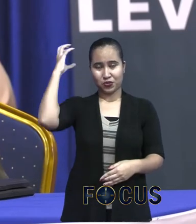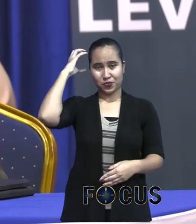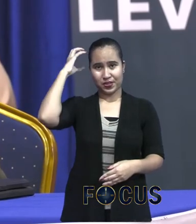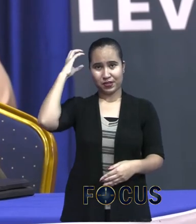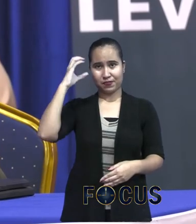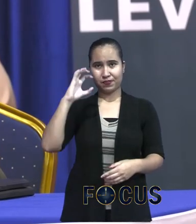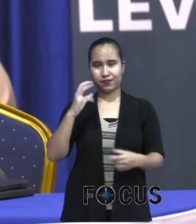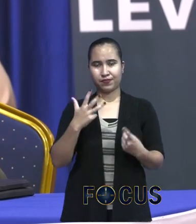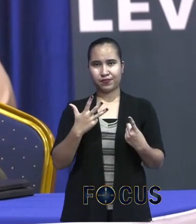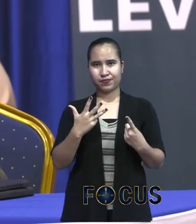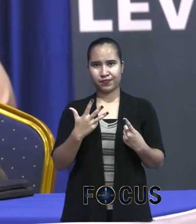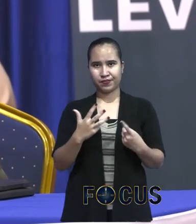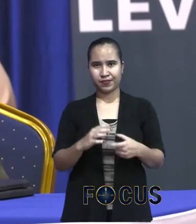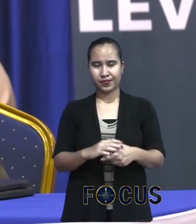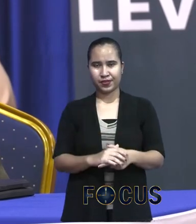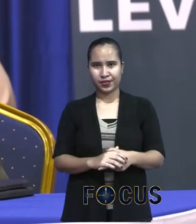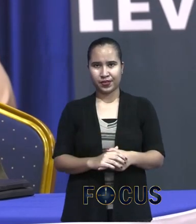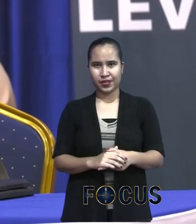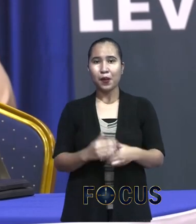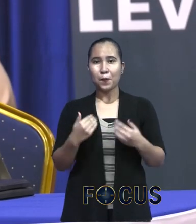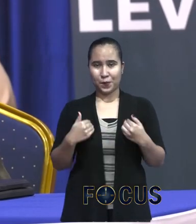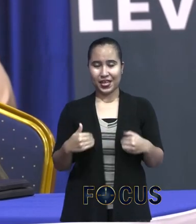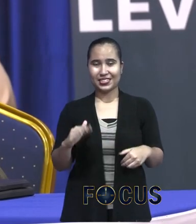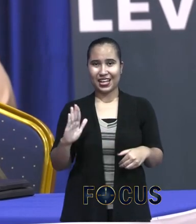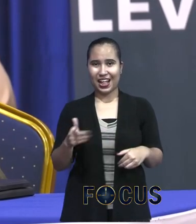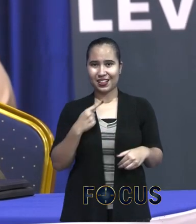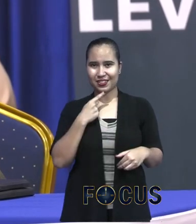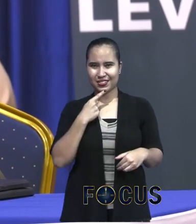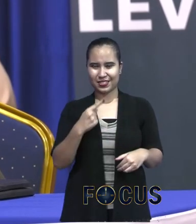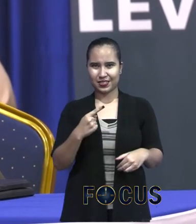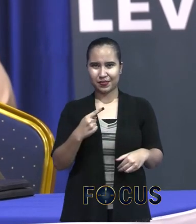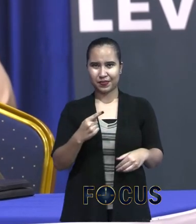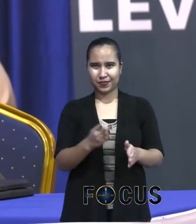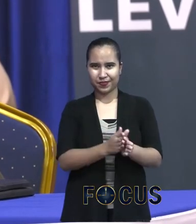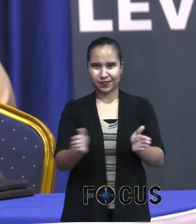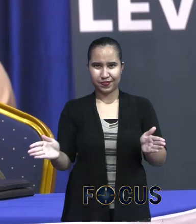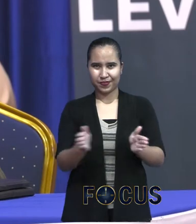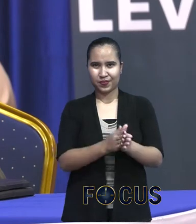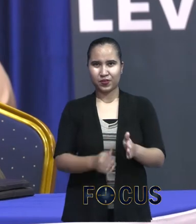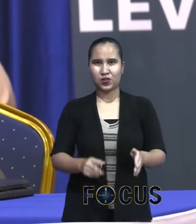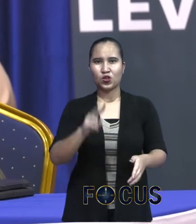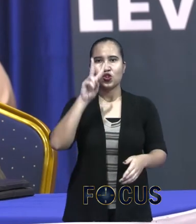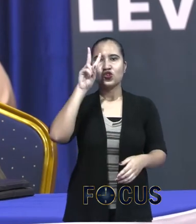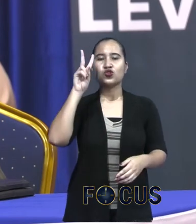dat men al aangeeft dat de periode